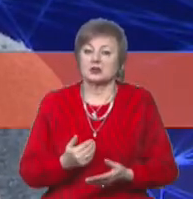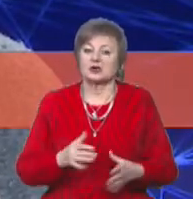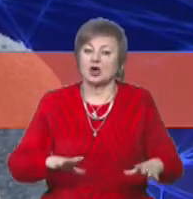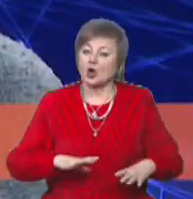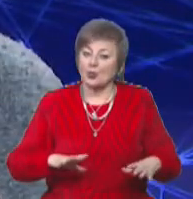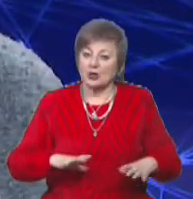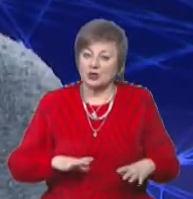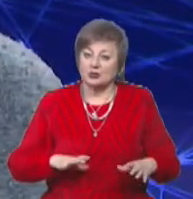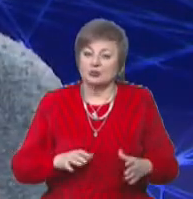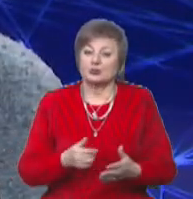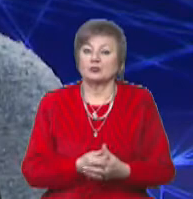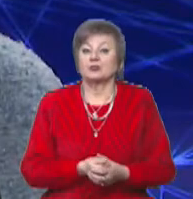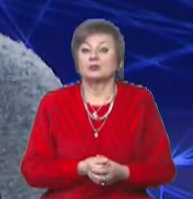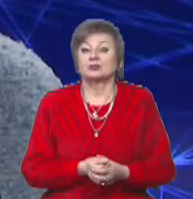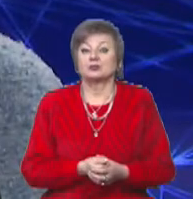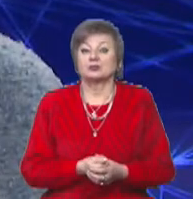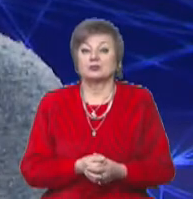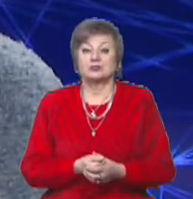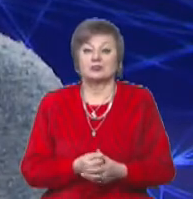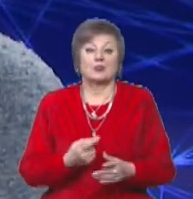кобилу під Авдіївкою.